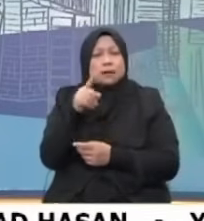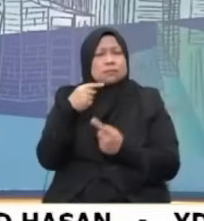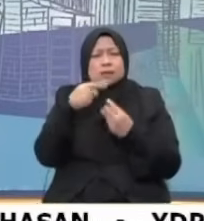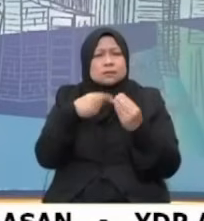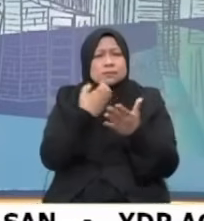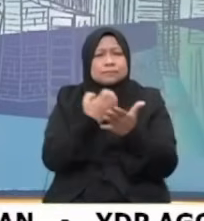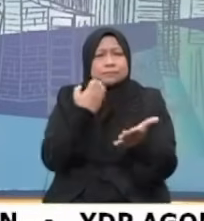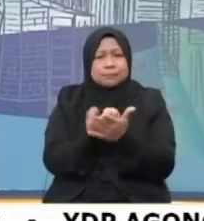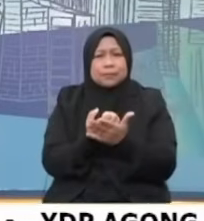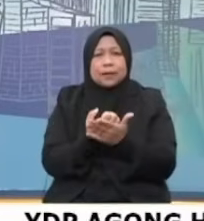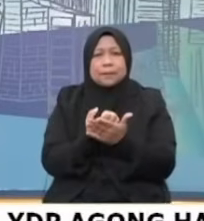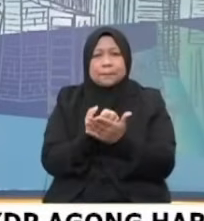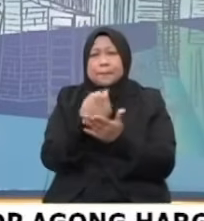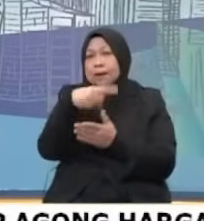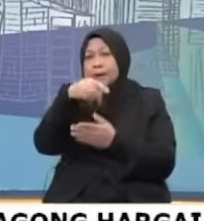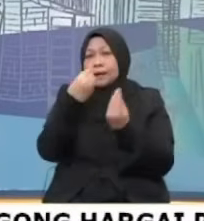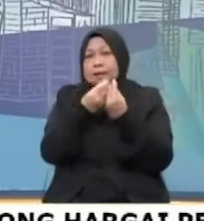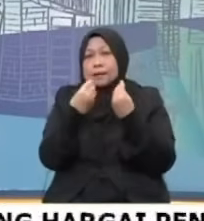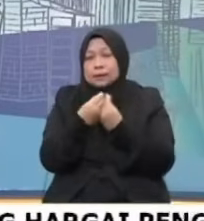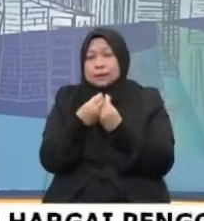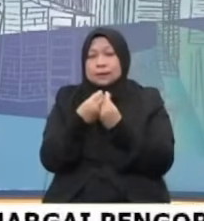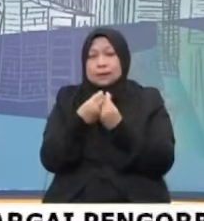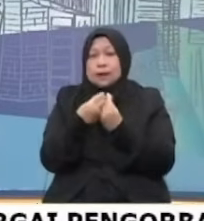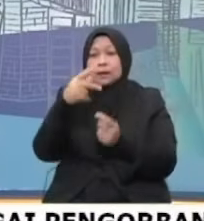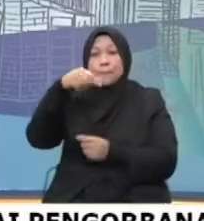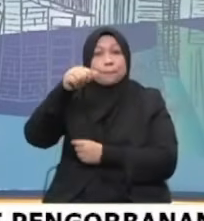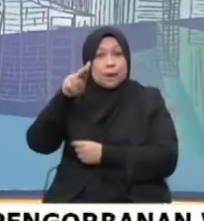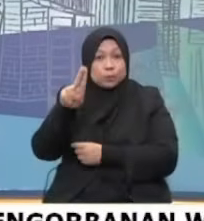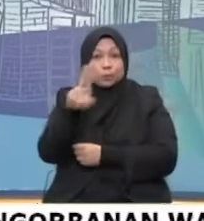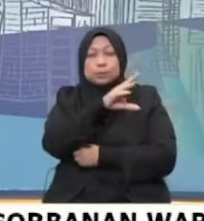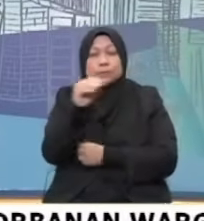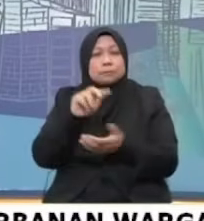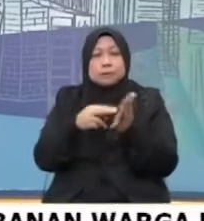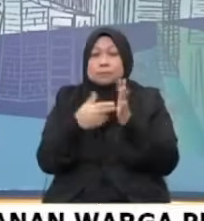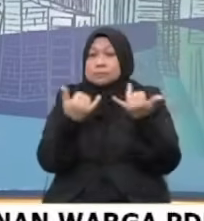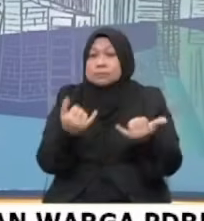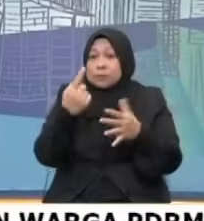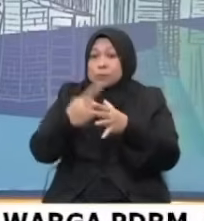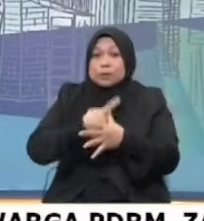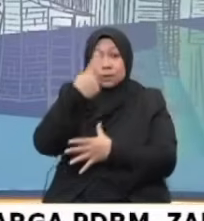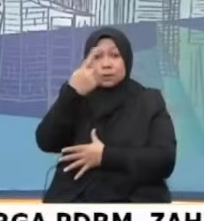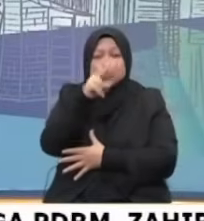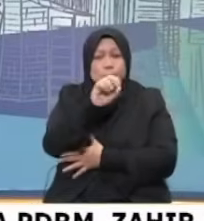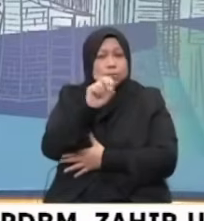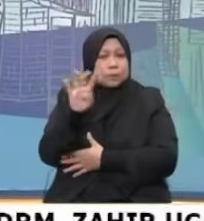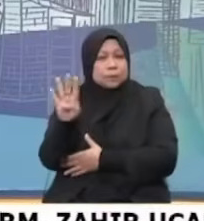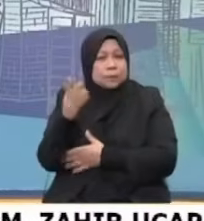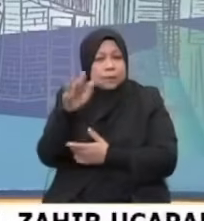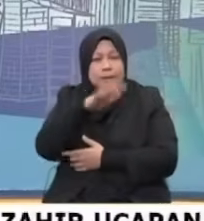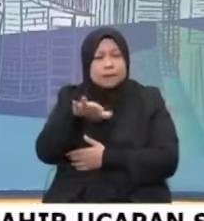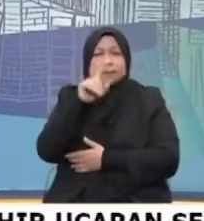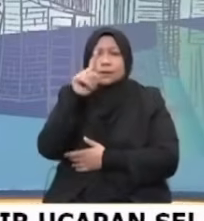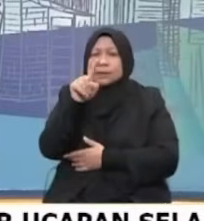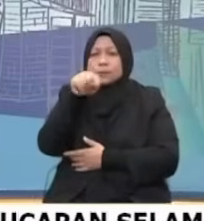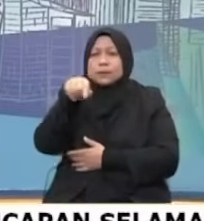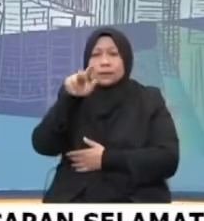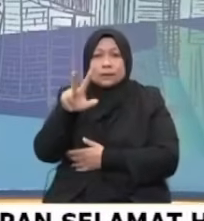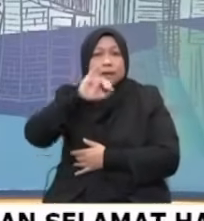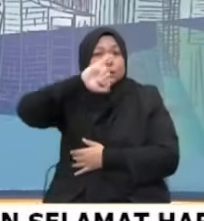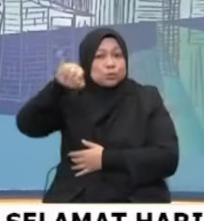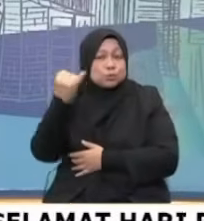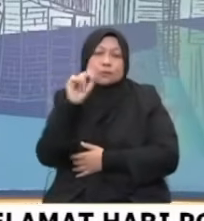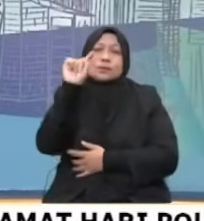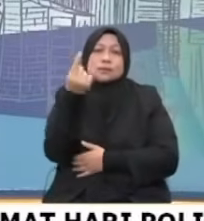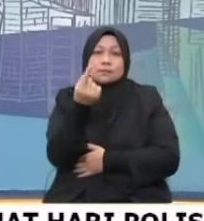berkenaan dengan Pengkalan data utama ataupun padu di mana setakat Januari 2024 hanya 1.3